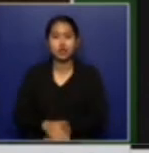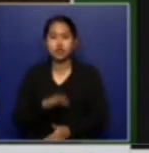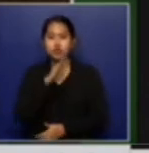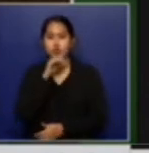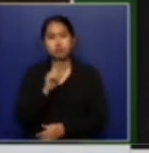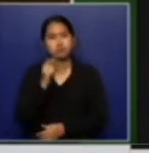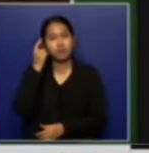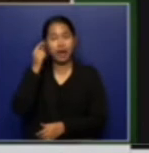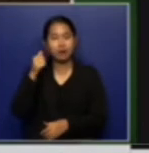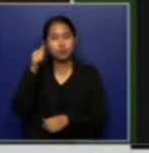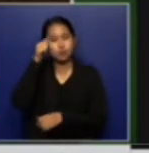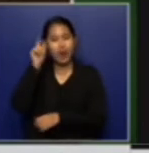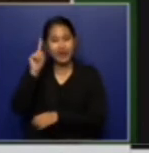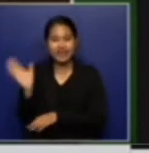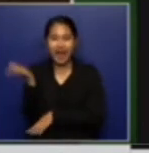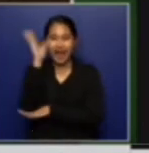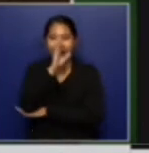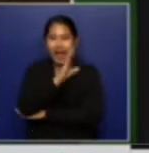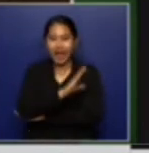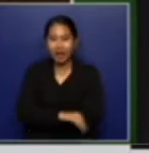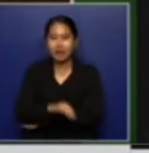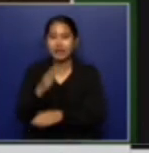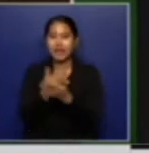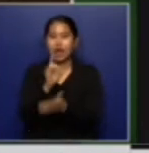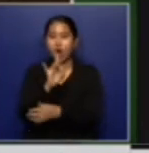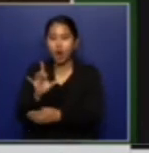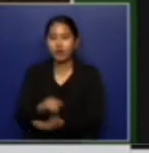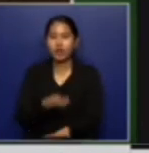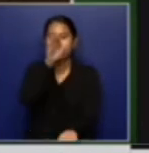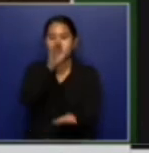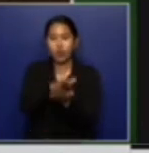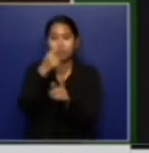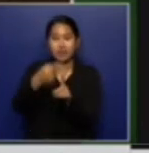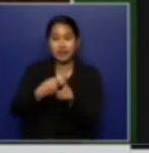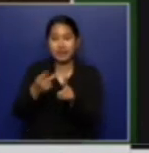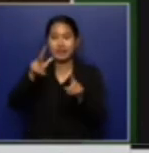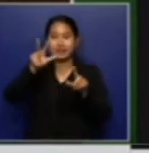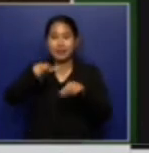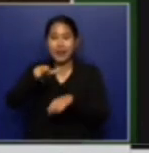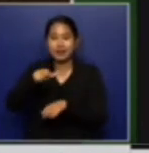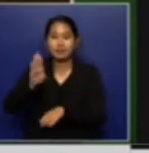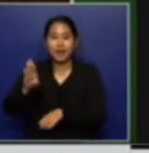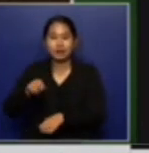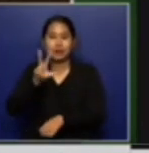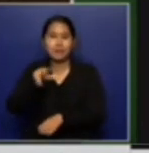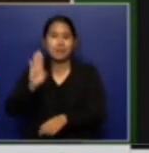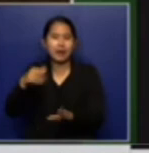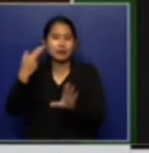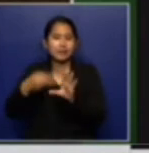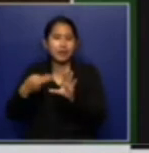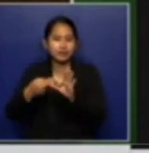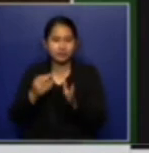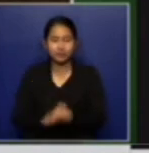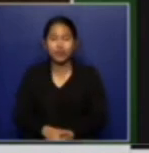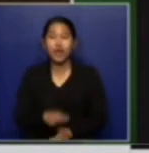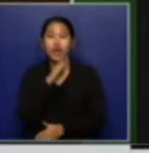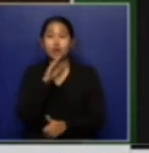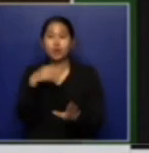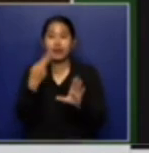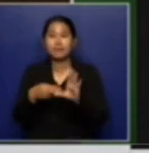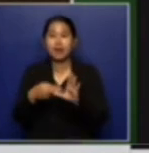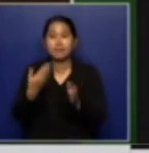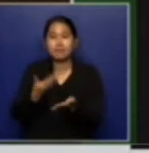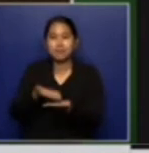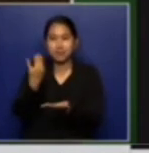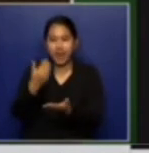น100นึงเนี่ยตกเดือนเท่าไหร่ 3,000 ปีอีก 3,000 กว่าถ้าน้ำมันขึ้น